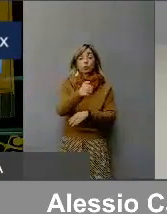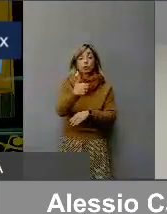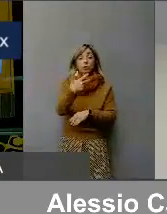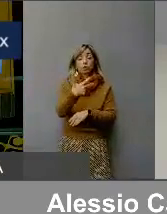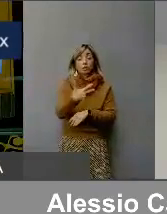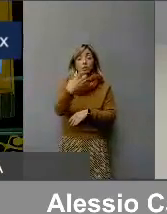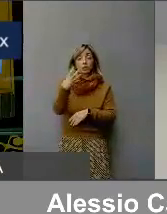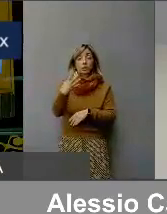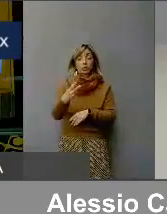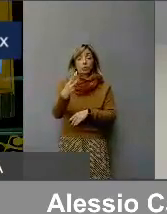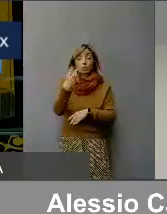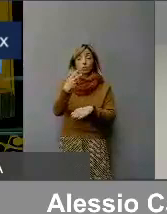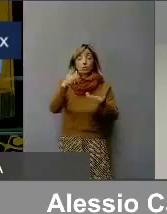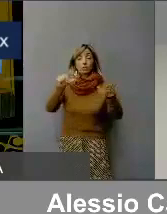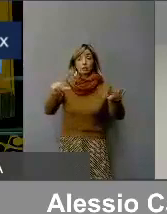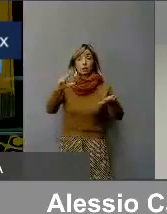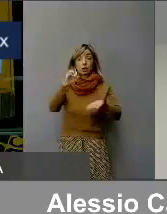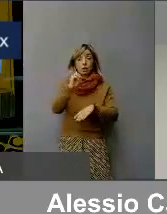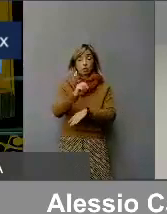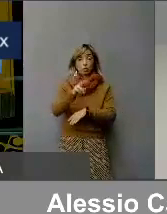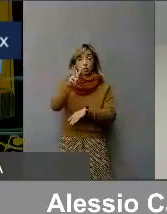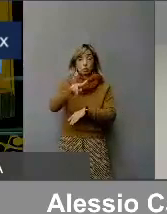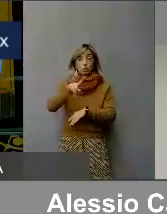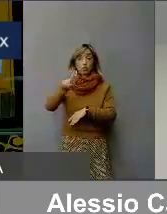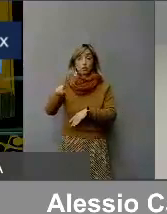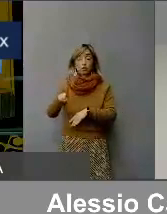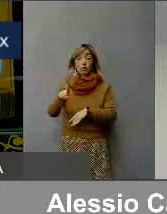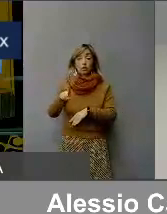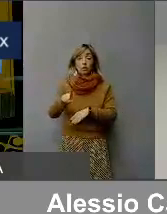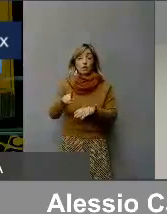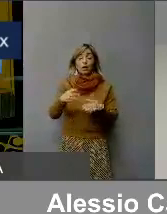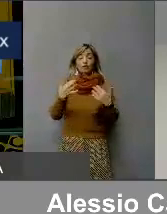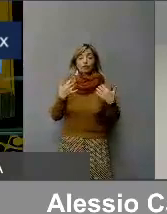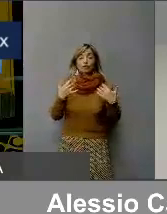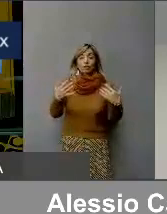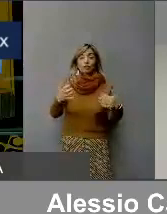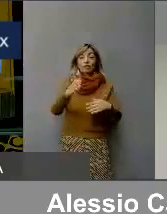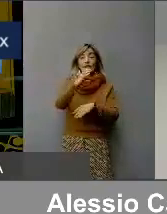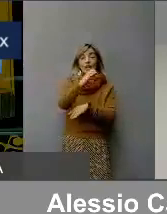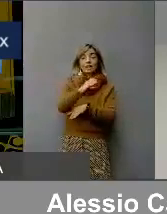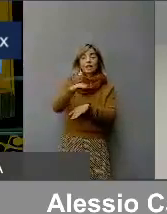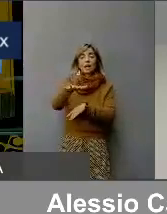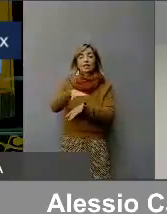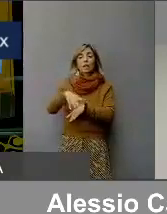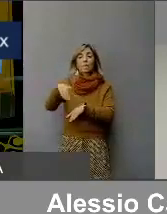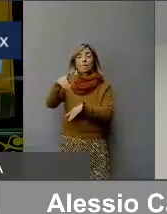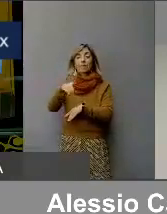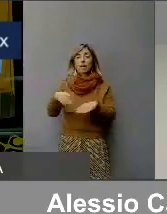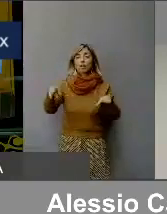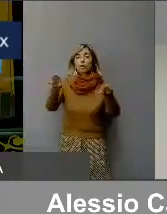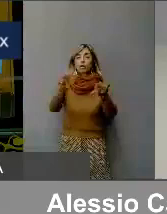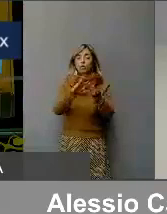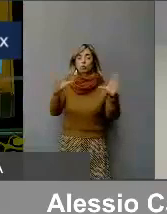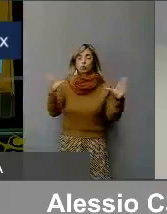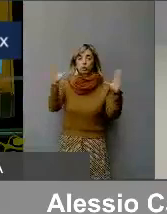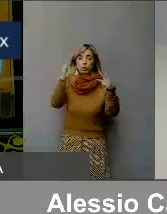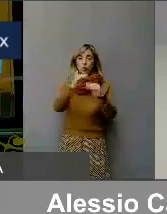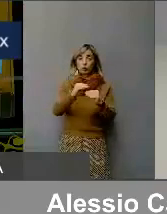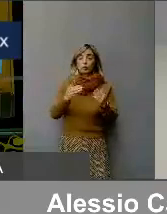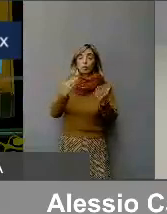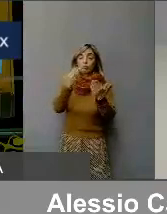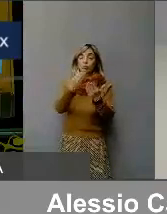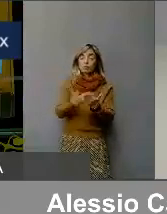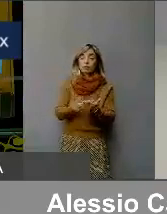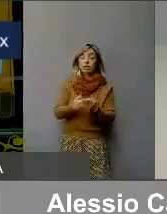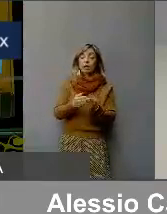26 ottobre 2021 chiusura notturna giardini catalani a per gli ato presentato dai consiglieri del